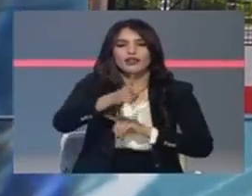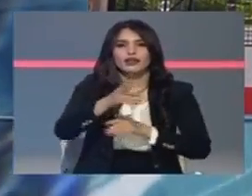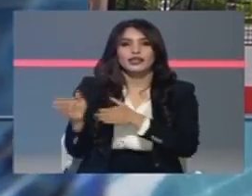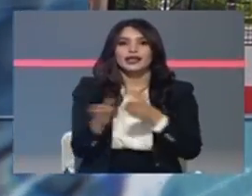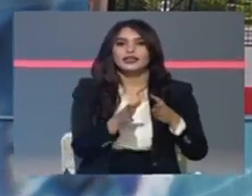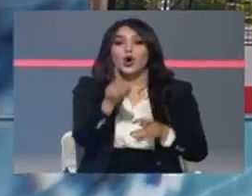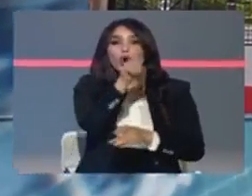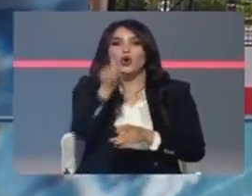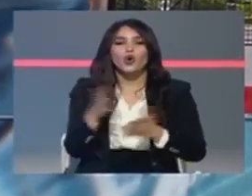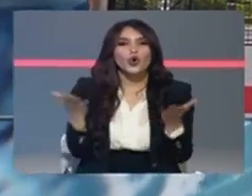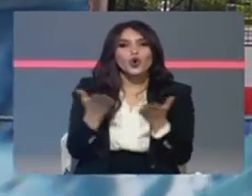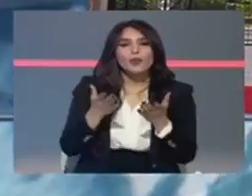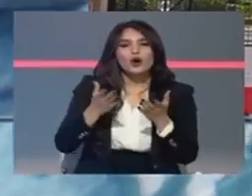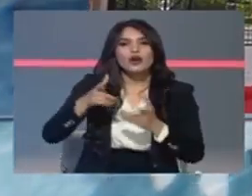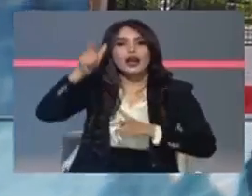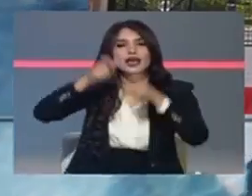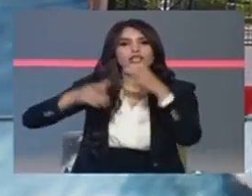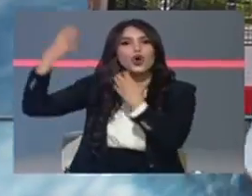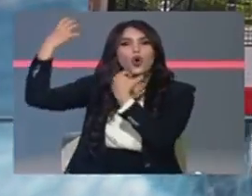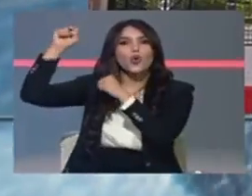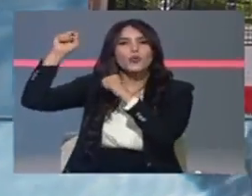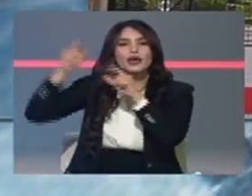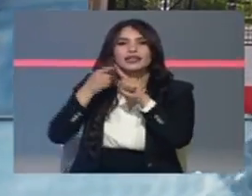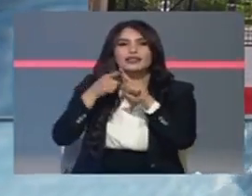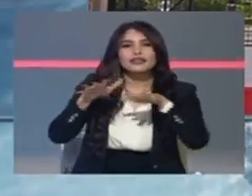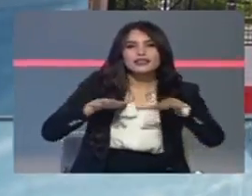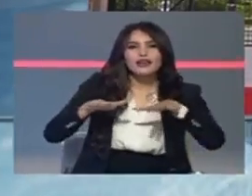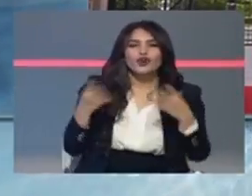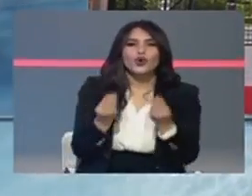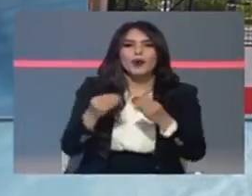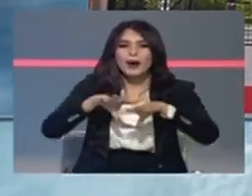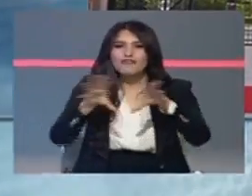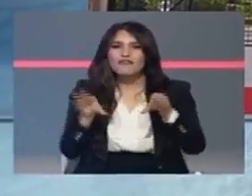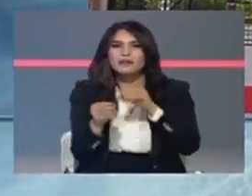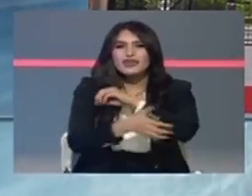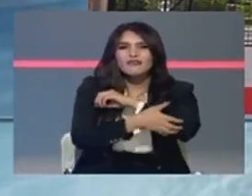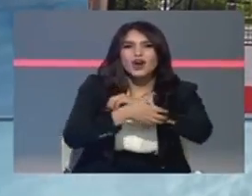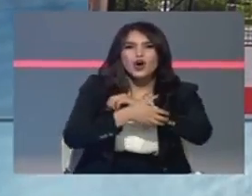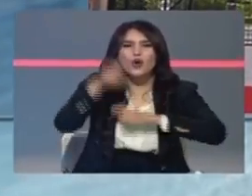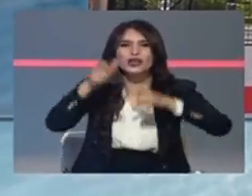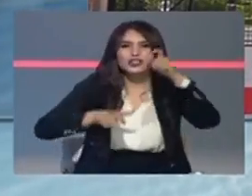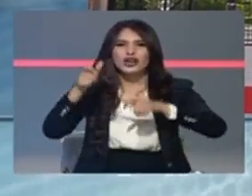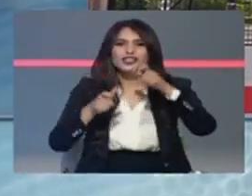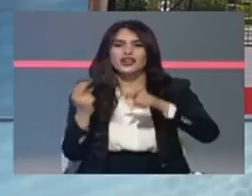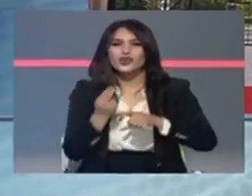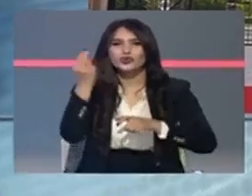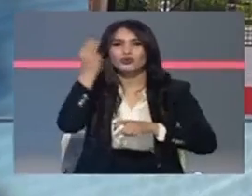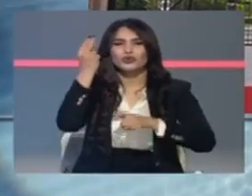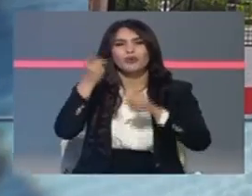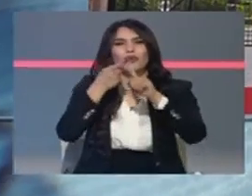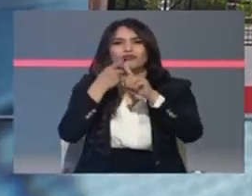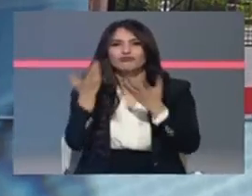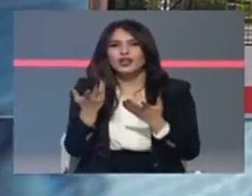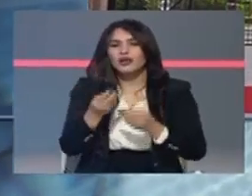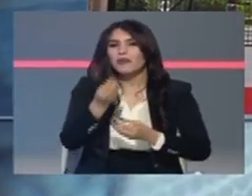كيف تتعامل البعثات الدبلوماسية والقنصلية مع العائلات والأفراد الذين أصبحوا في وضعيات هشة،